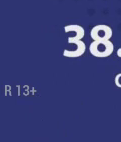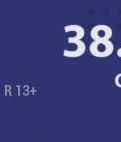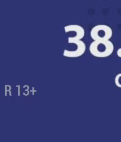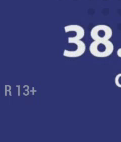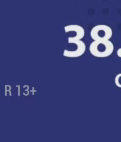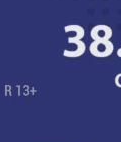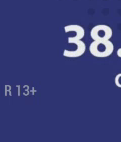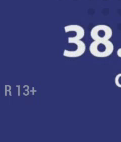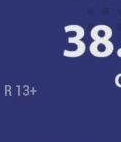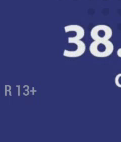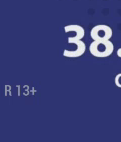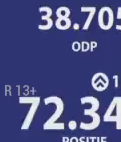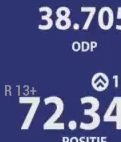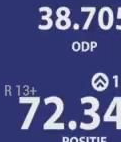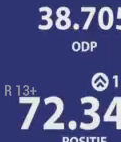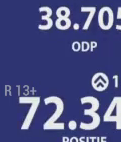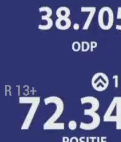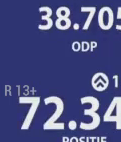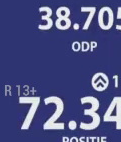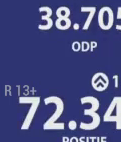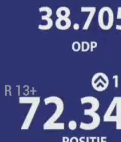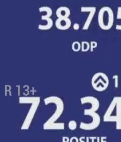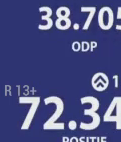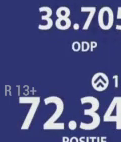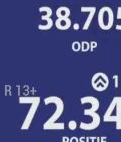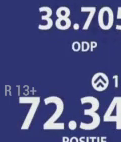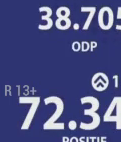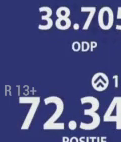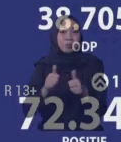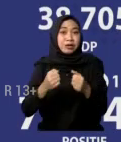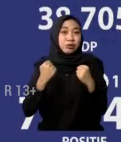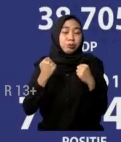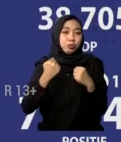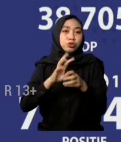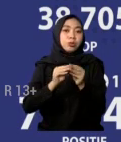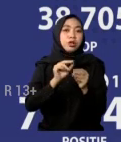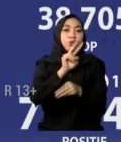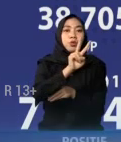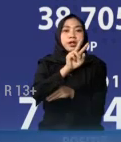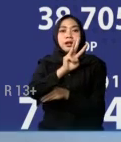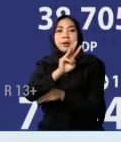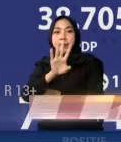246 orang kasus baru dan dilaporkan sembuh 234